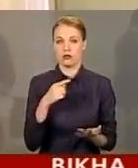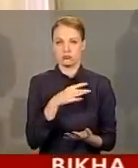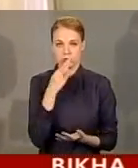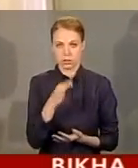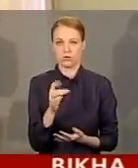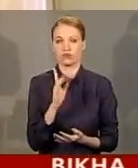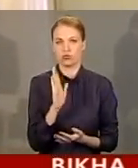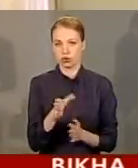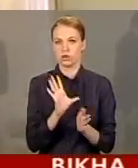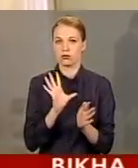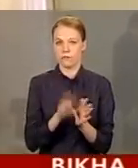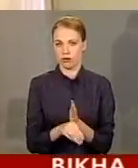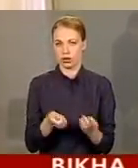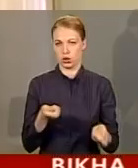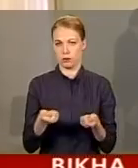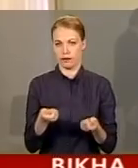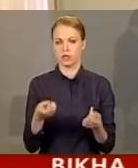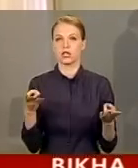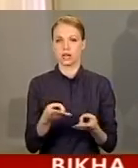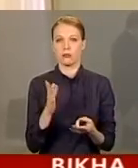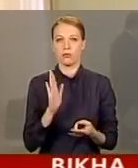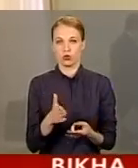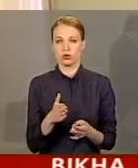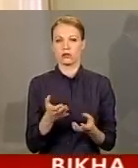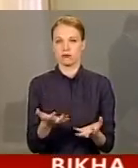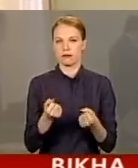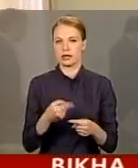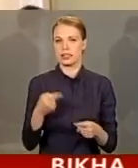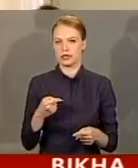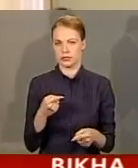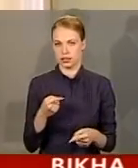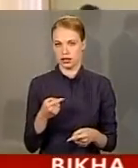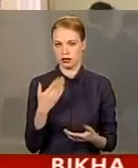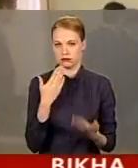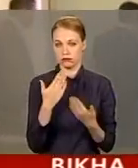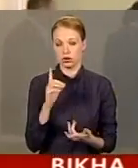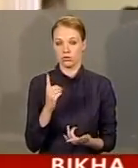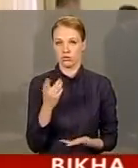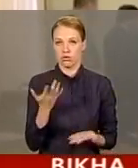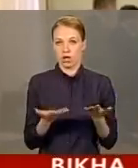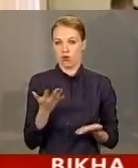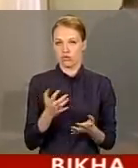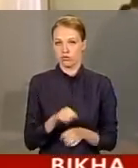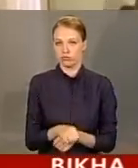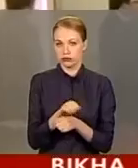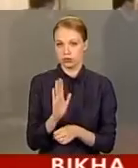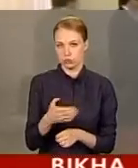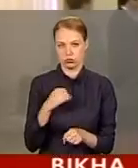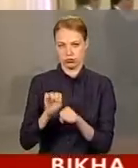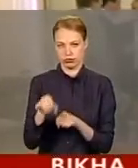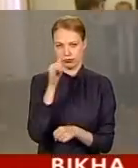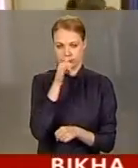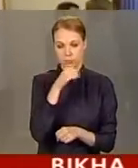сказав, будемо вводити зовнішнє управління. Потрібно буде приймати різкі кроки. Тому що інакше саботаж не побороти.